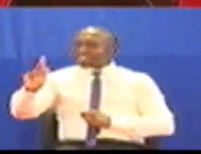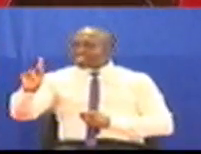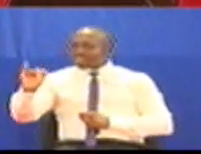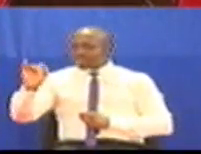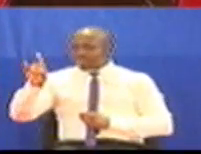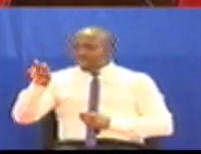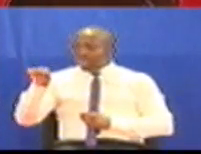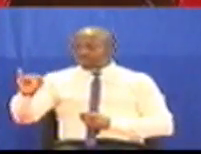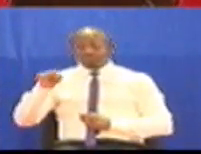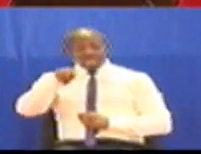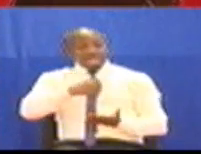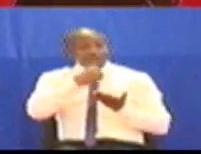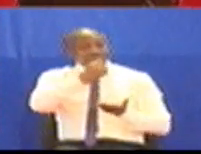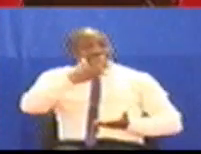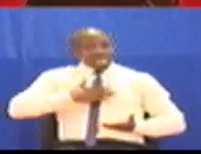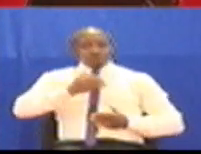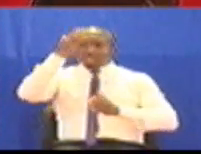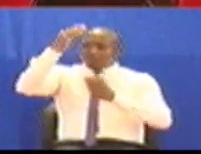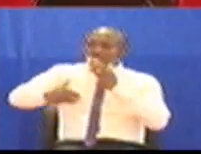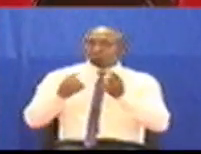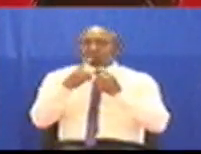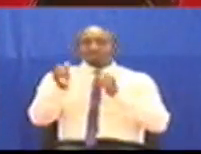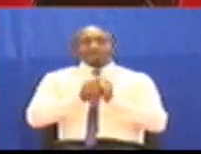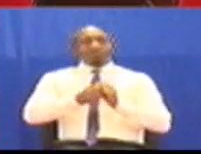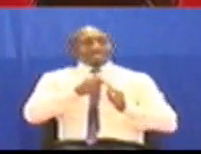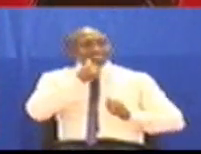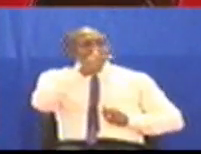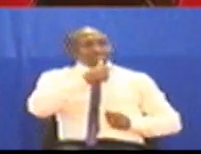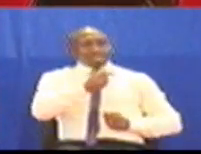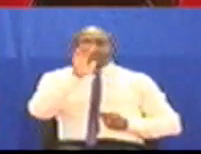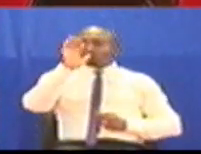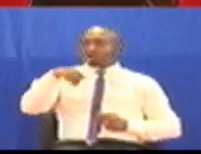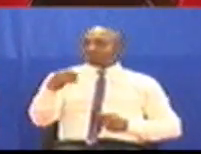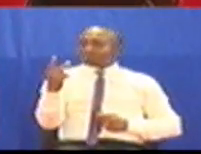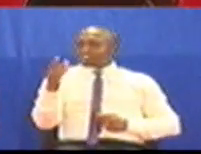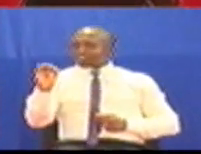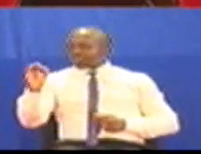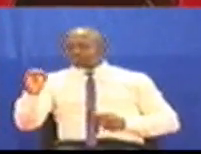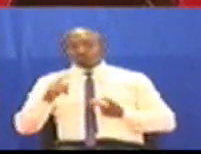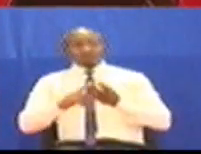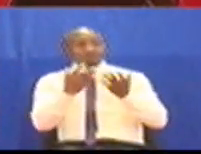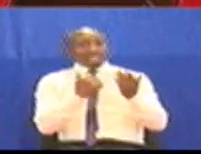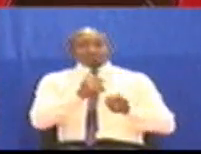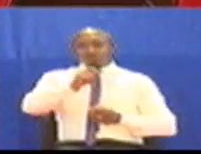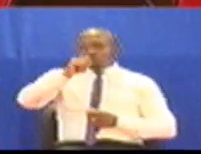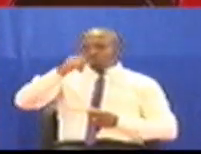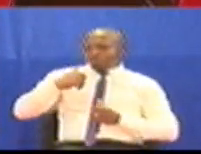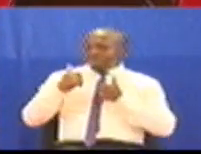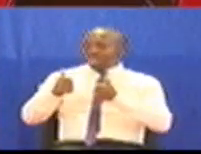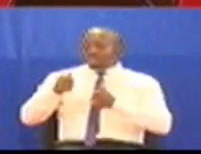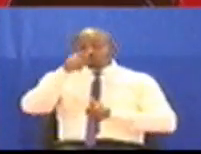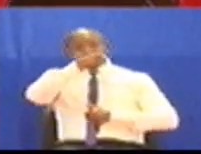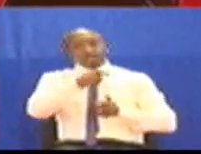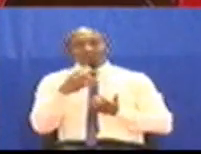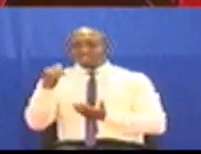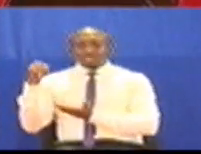bajeti yangu ya mwisho kuzungumzia swala la TAMISEMI mwaka huu 2020. Mheshimiwa waziri, kwa kuwa uliniahidi kwamba Mtwara mjini utaleta